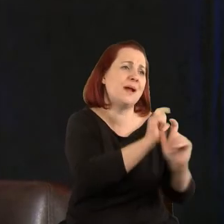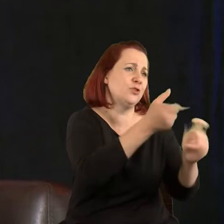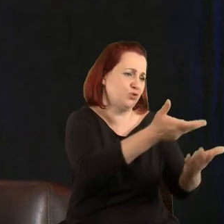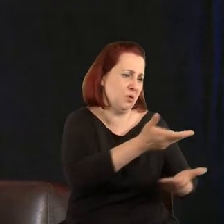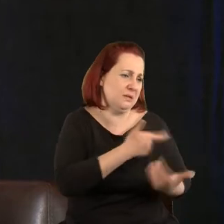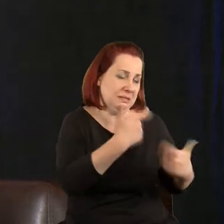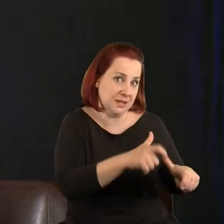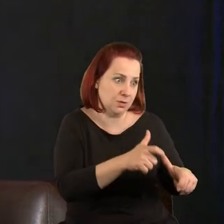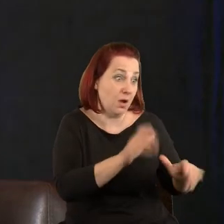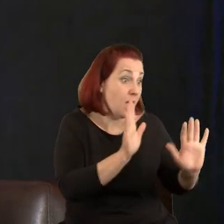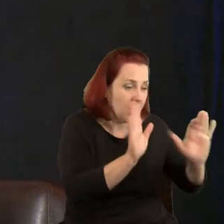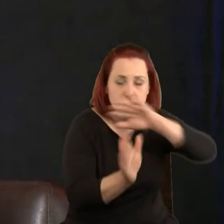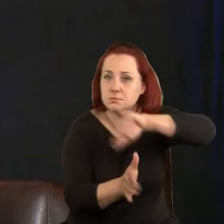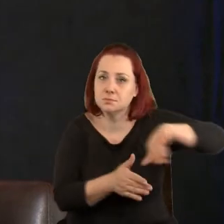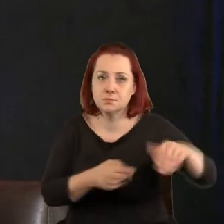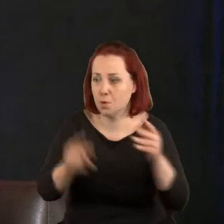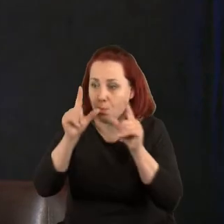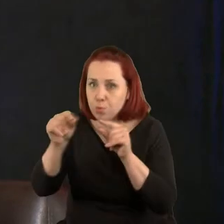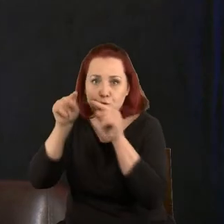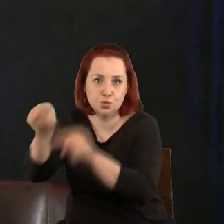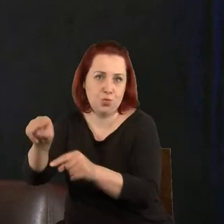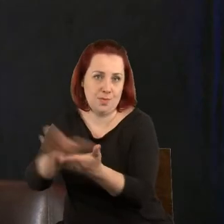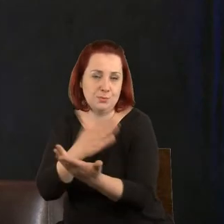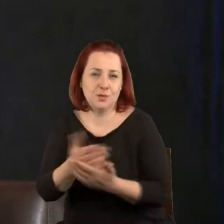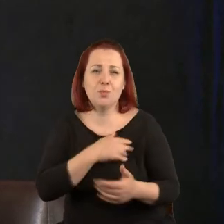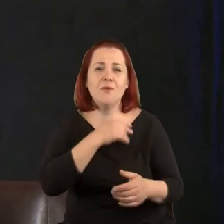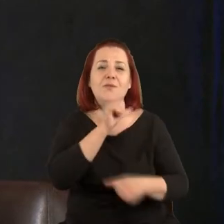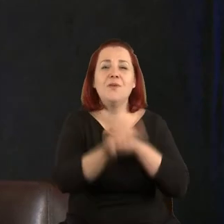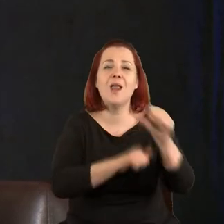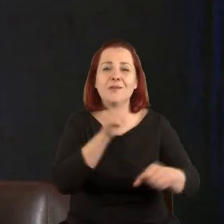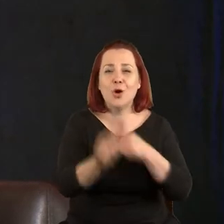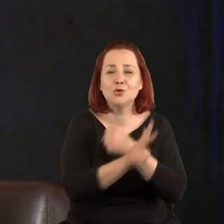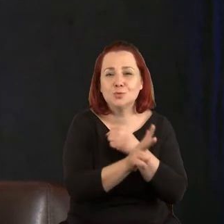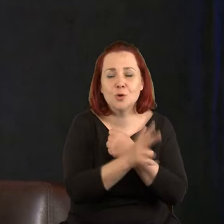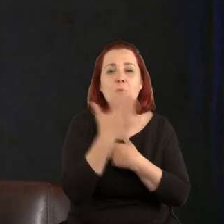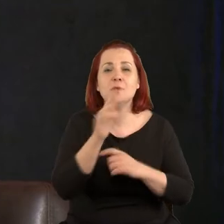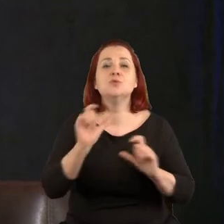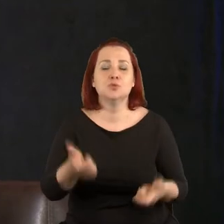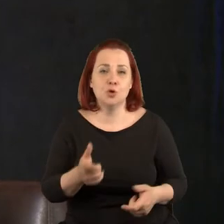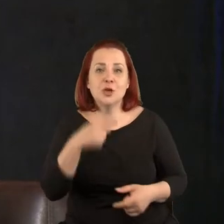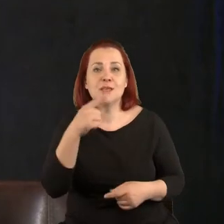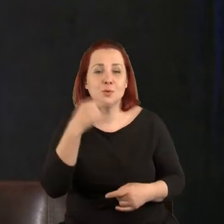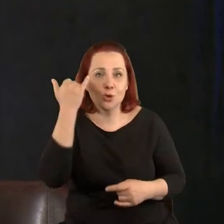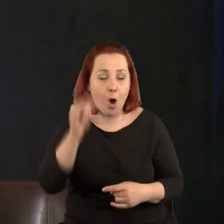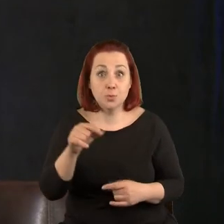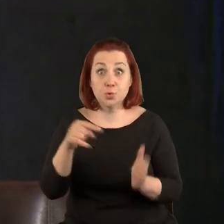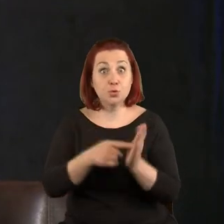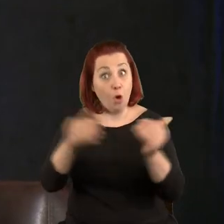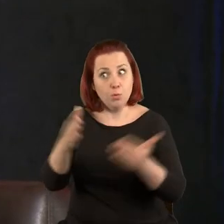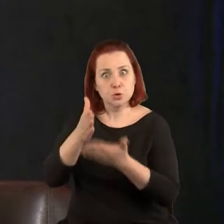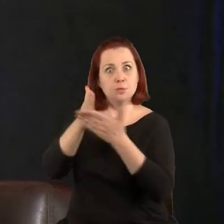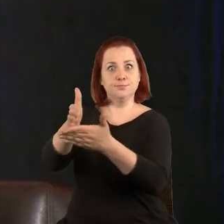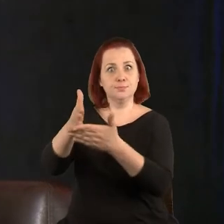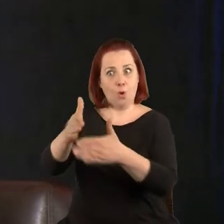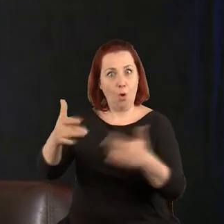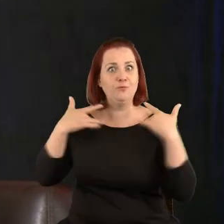mi zwrócił uwagę na to gdzieś tam historycznie w latach 80., że język obcy może być takim oknem na świat i on mi